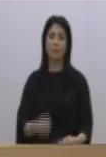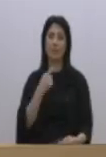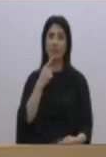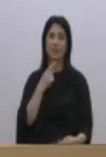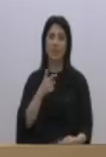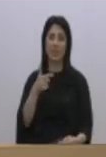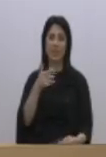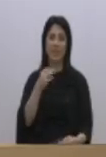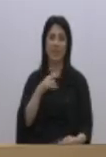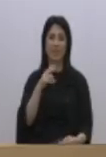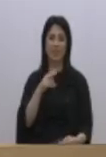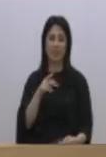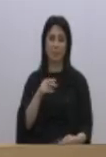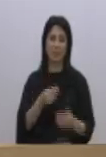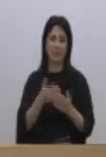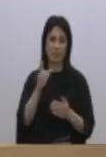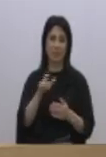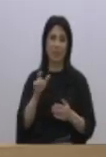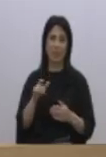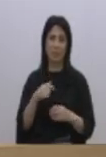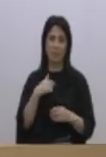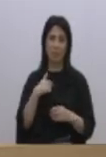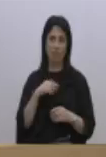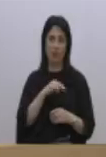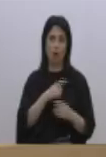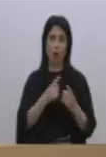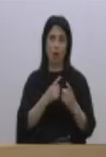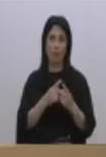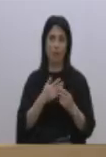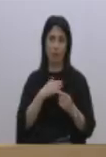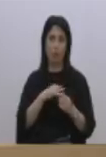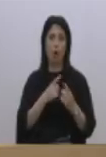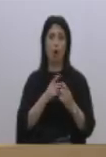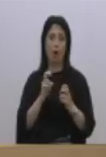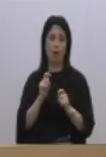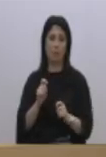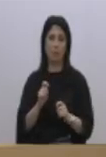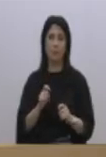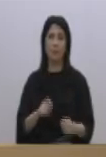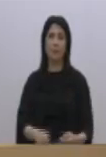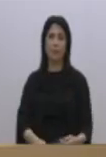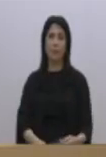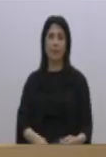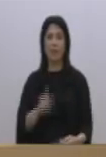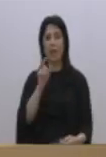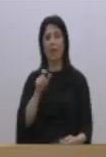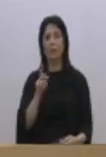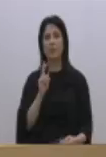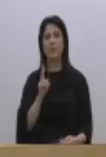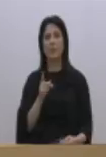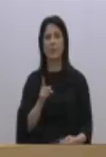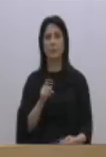ვილაპარაკო გიდებზე, ჩემთვის ძალიან ძვირფას ადამიანებზე, ჩემს კოლეგებზე, მე მათ ჩემს კოლეგებად ვთვლი, ადამიანებზე,